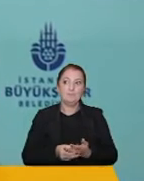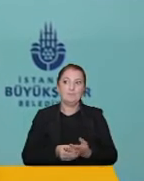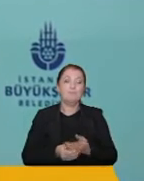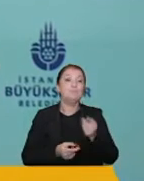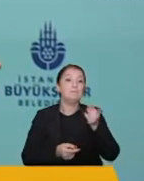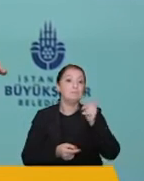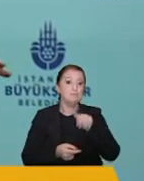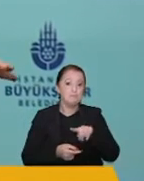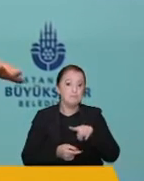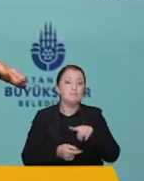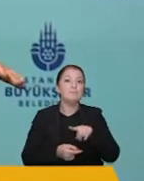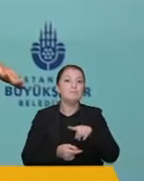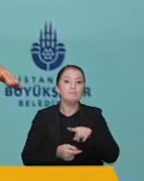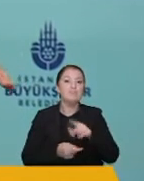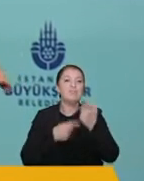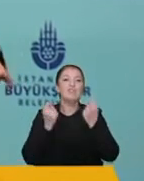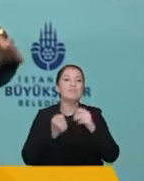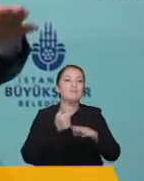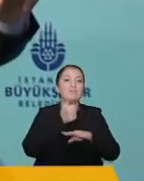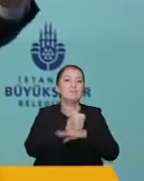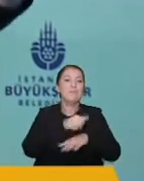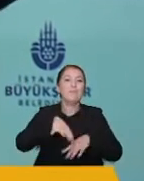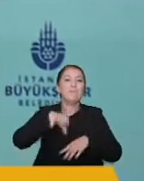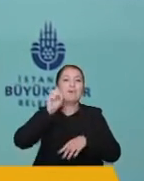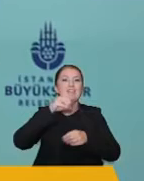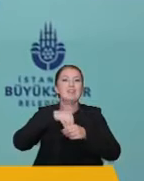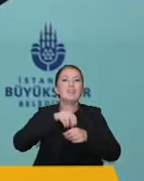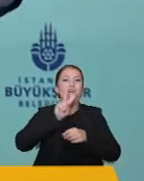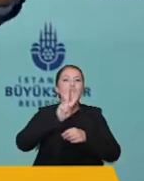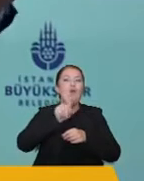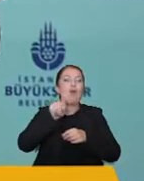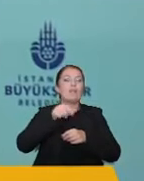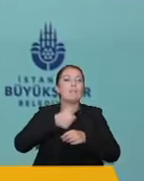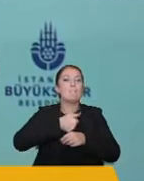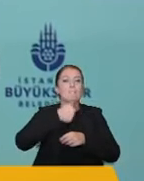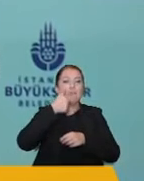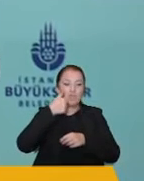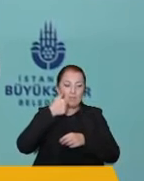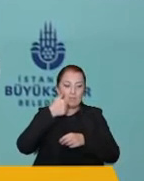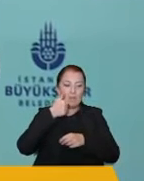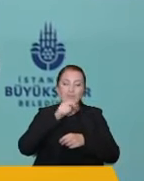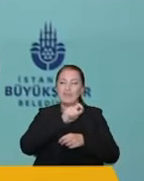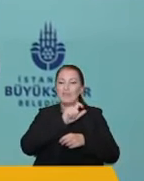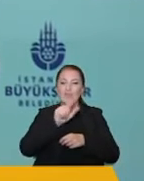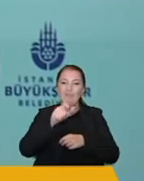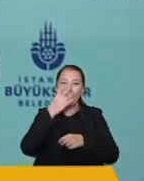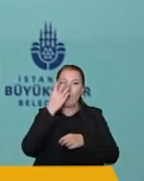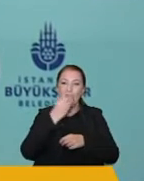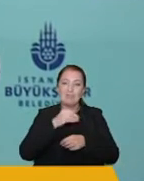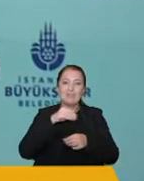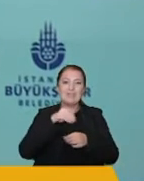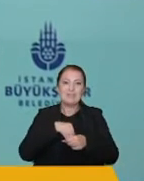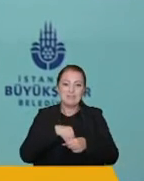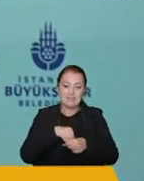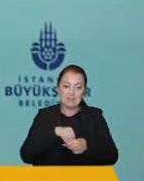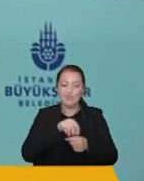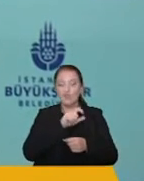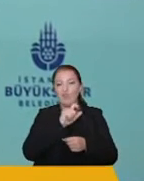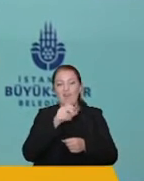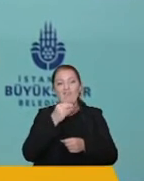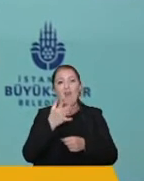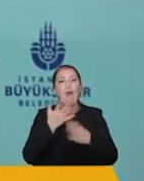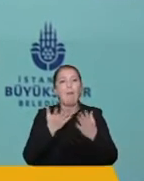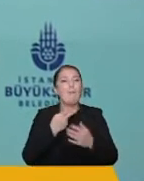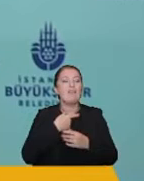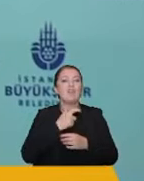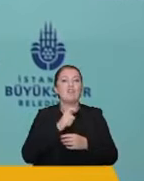Bir de istihdam merkezleriyle ilgili Volkan Başkanıma cevap olması bakımından cevap verildi ama ben